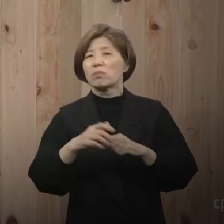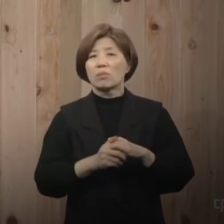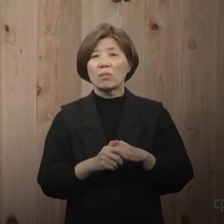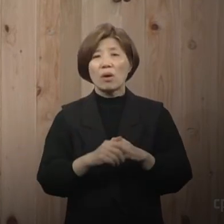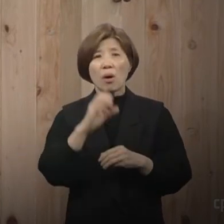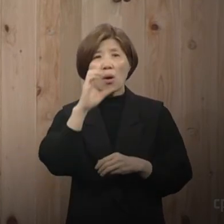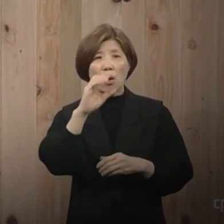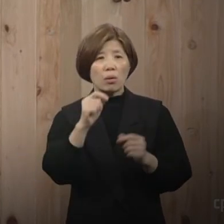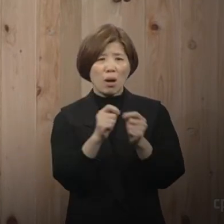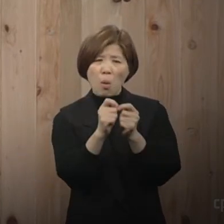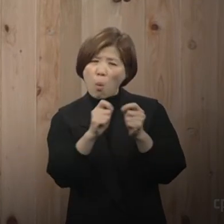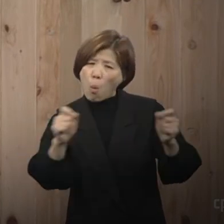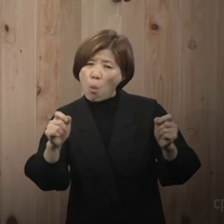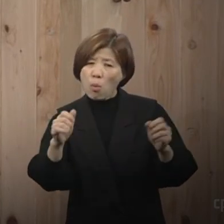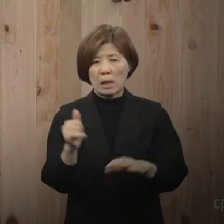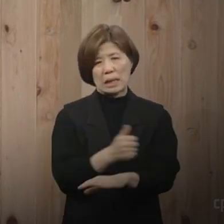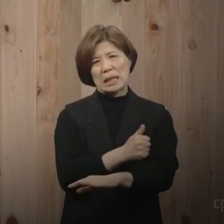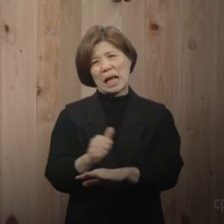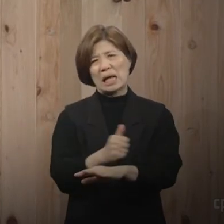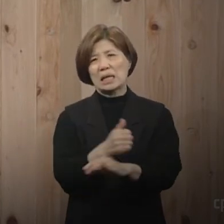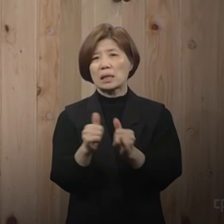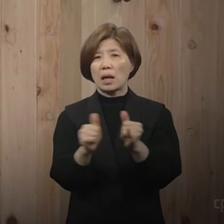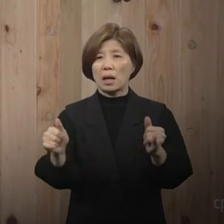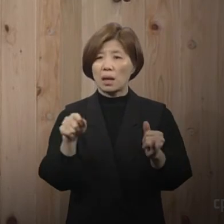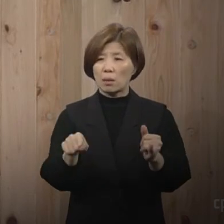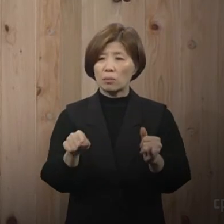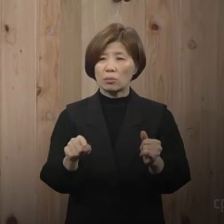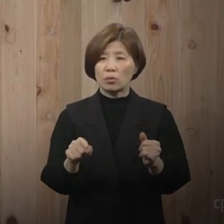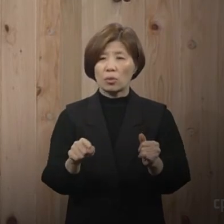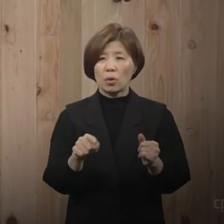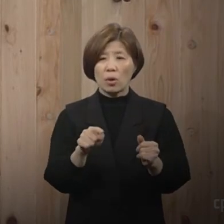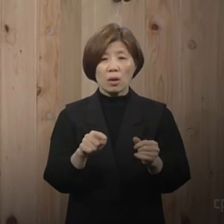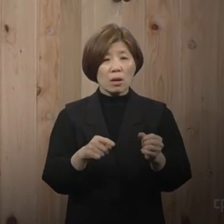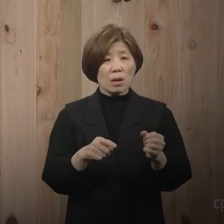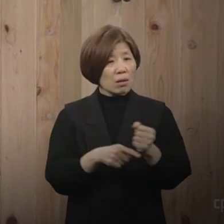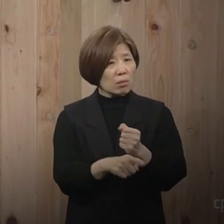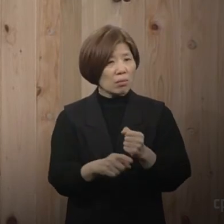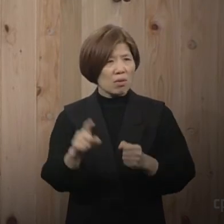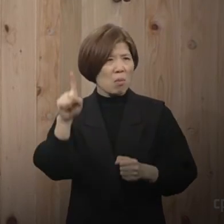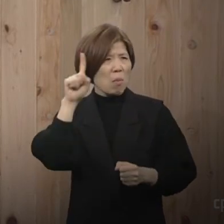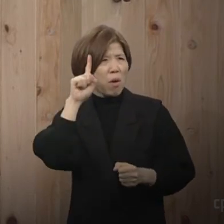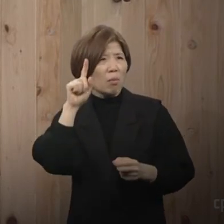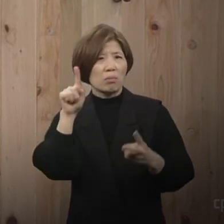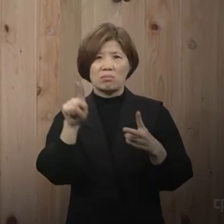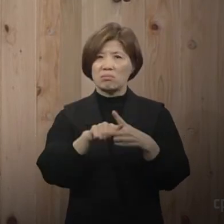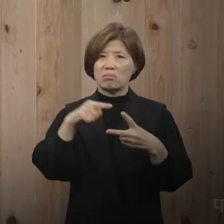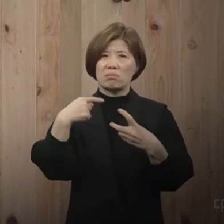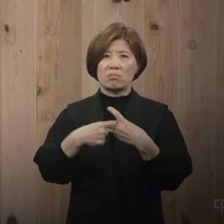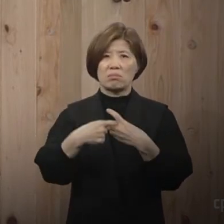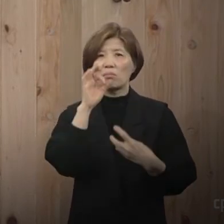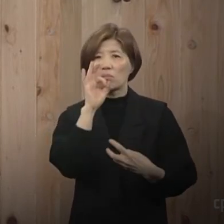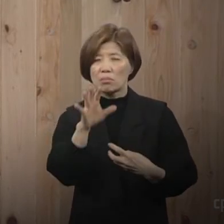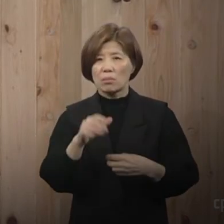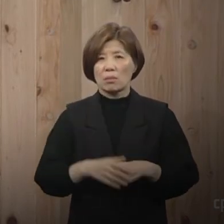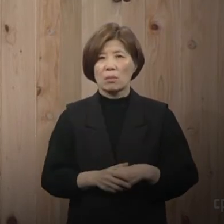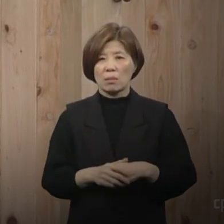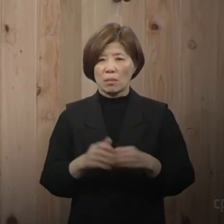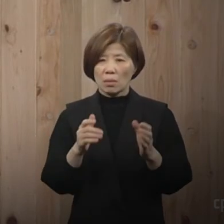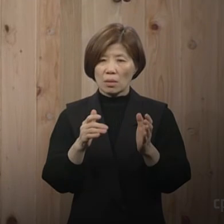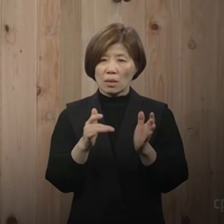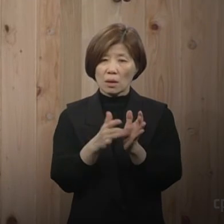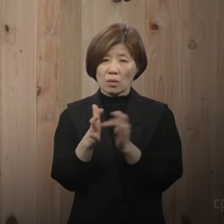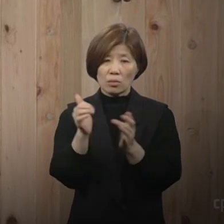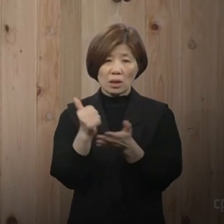성당 웬만치 오랫동안 열심히 다니신 분들도 뭐 이 의미 충분히 알지 못합니다. 주님 강생의